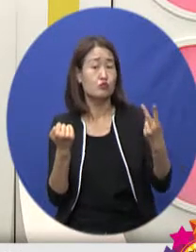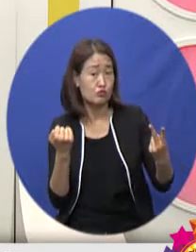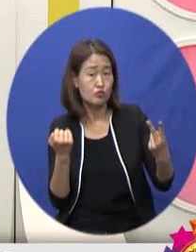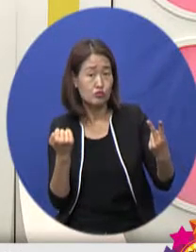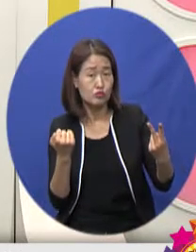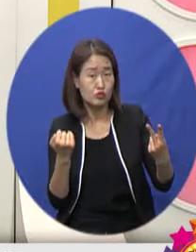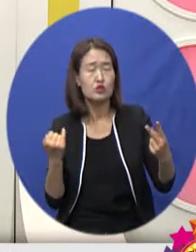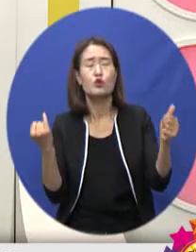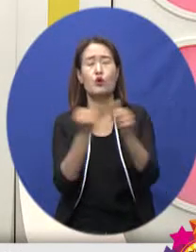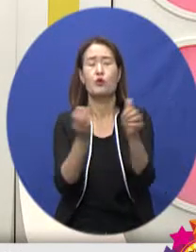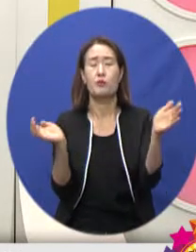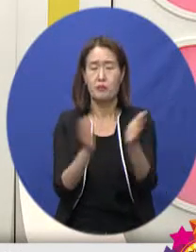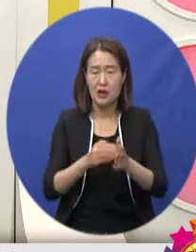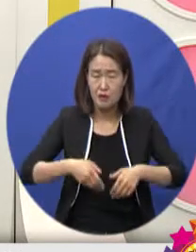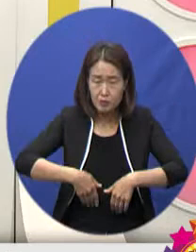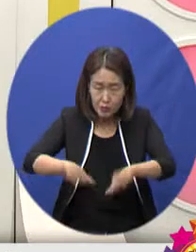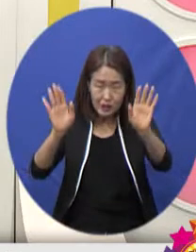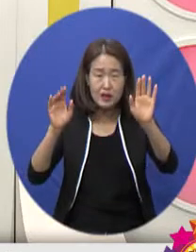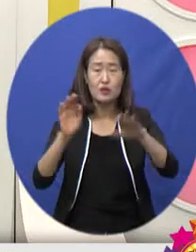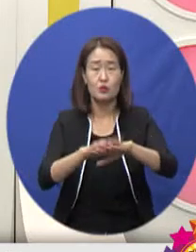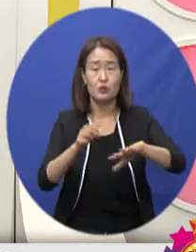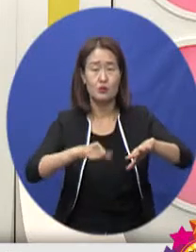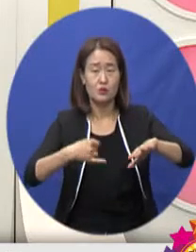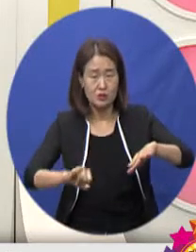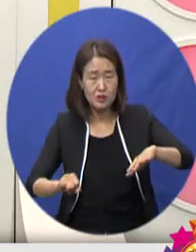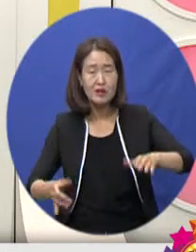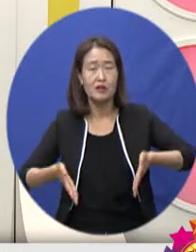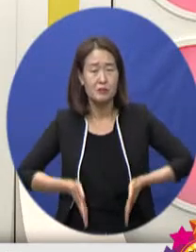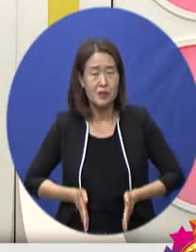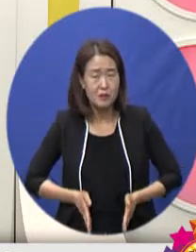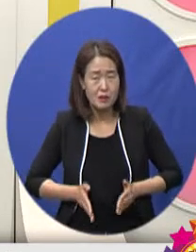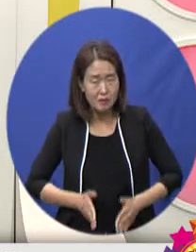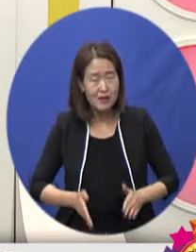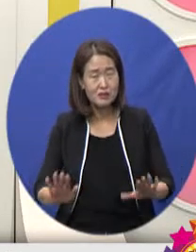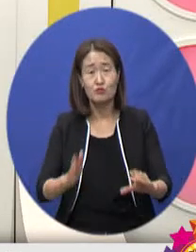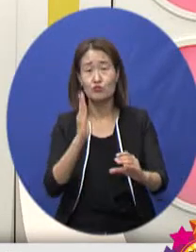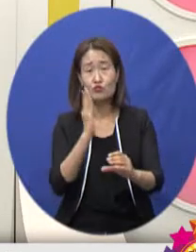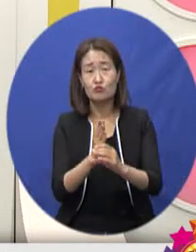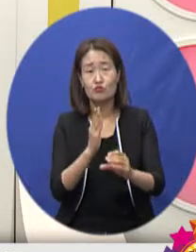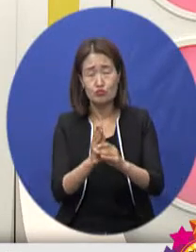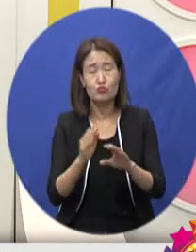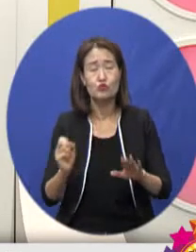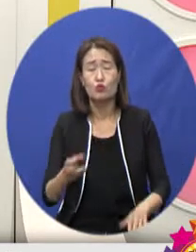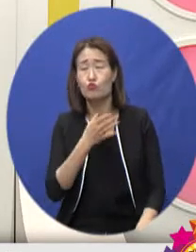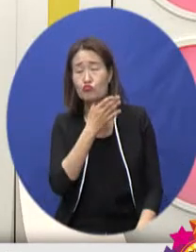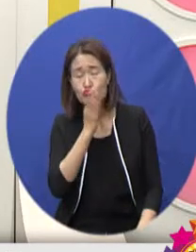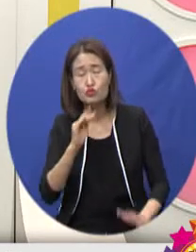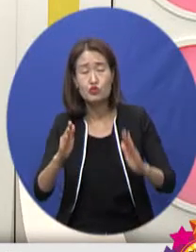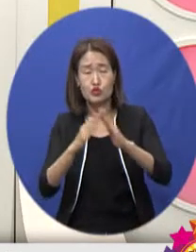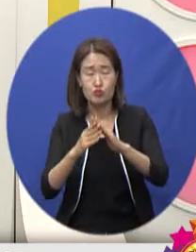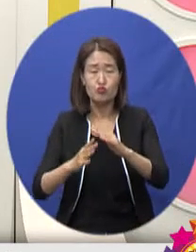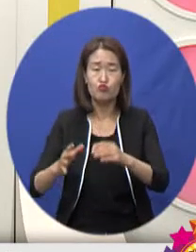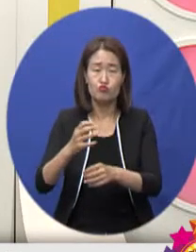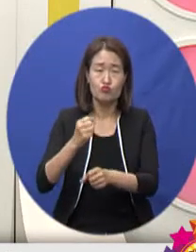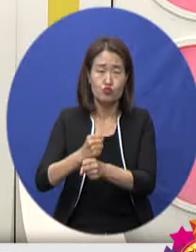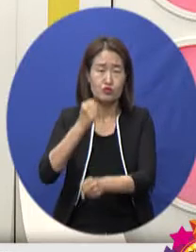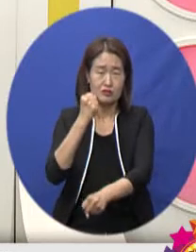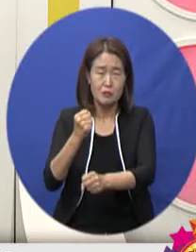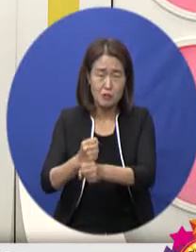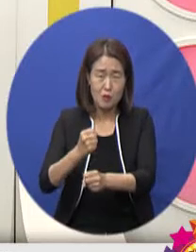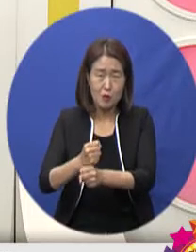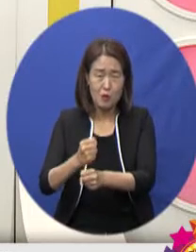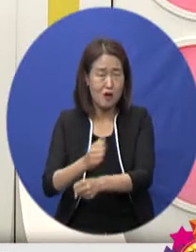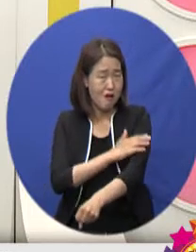다 출가시켜서 이제 손자도 보고 손녀도 네. 보고 이제 노후도 튼튼하게 그 친구는 성공을 했고.